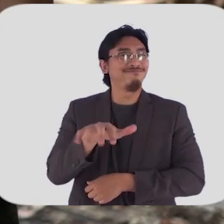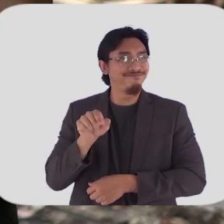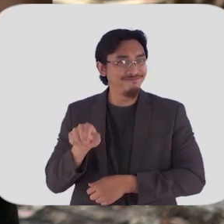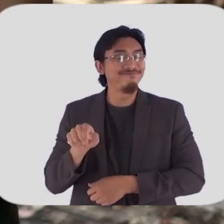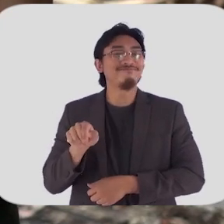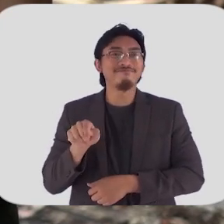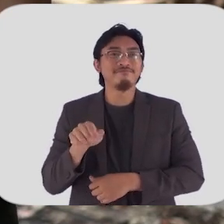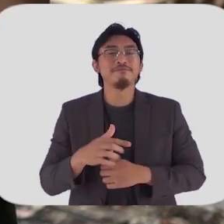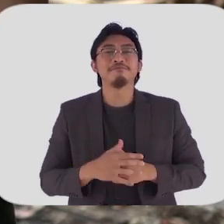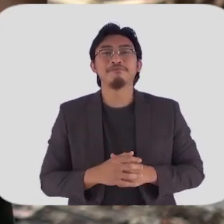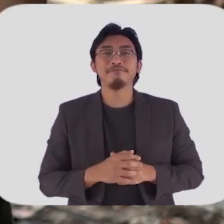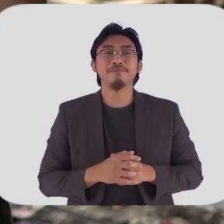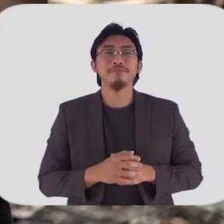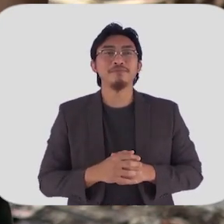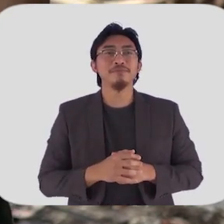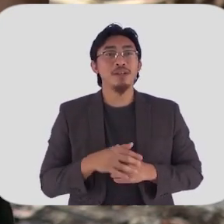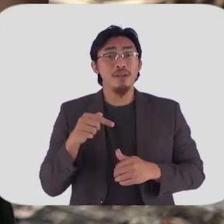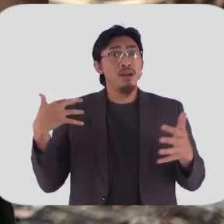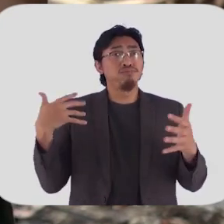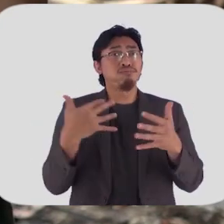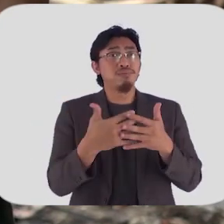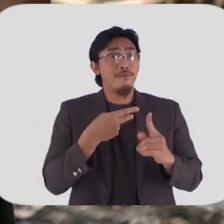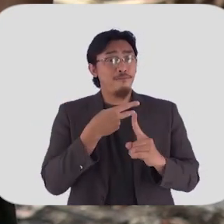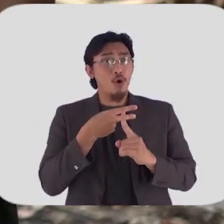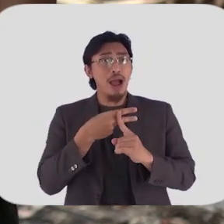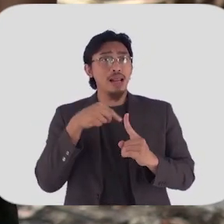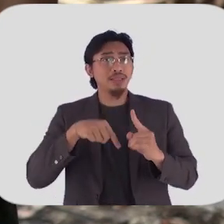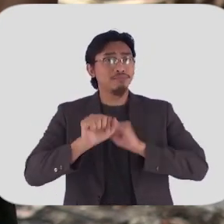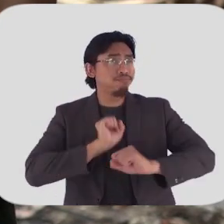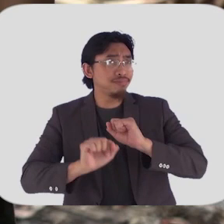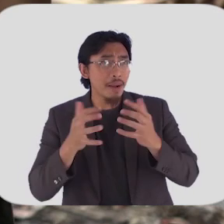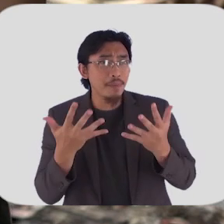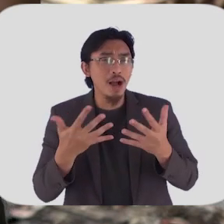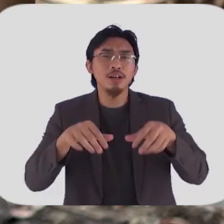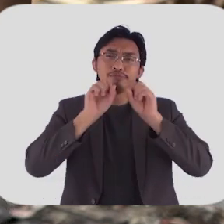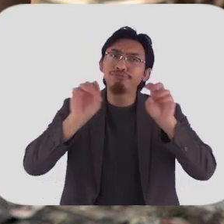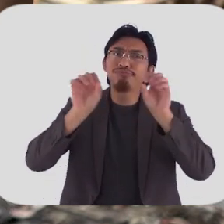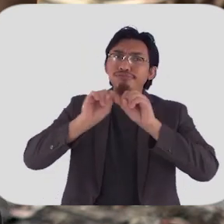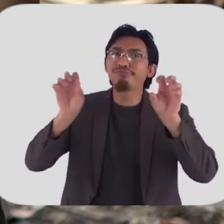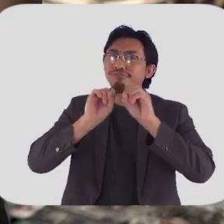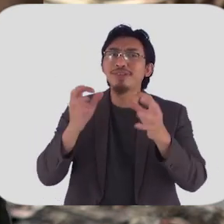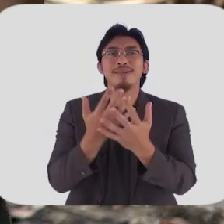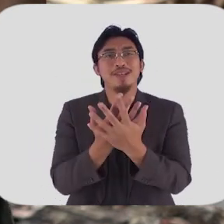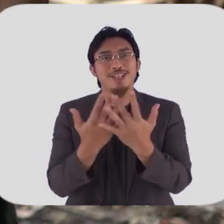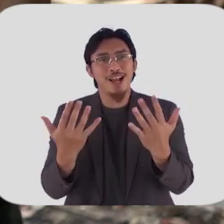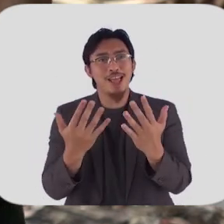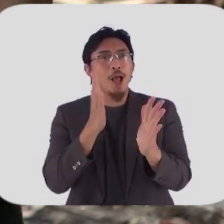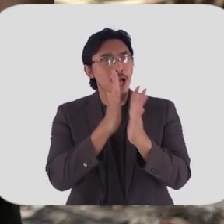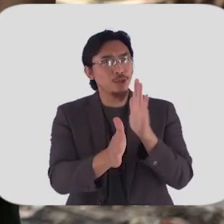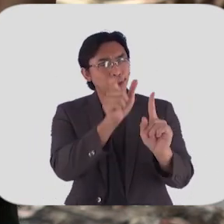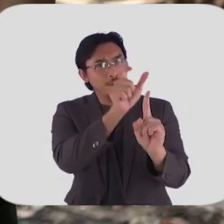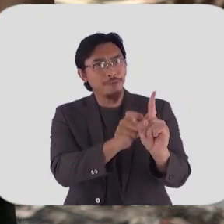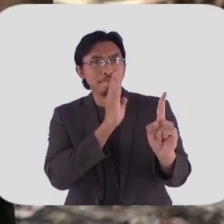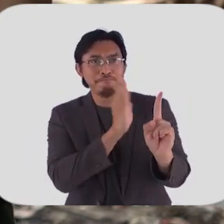lebih tahu kondisi sosial ya. Yang selama ini Vokalis lakukan adalah melakukan sosialisasi ke masyarakat. Ya, ini